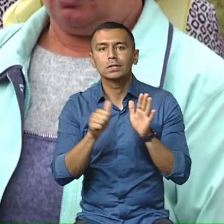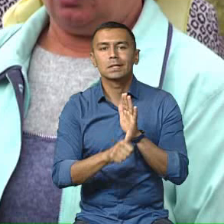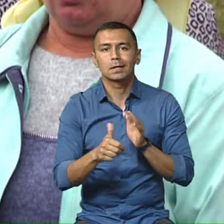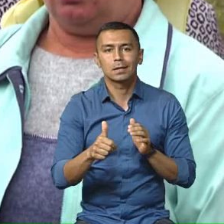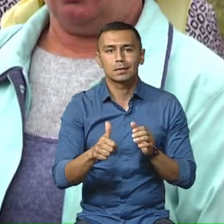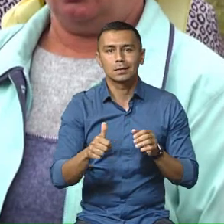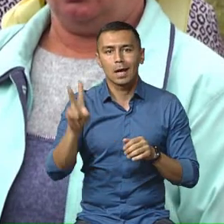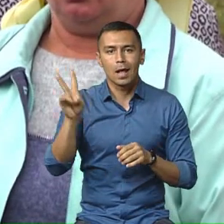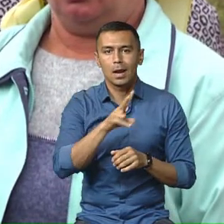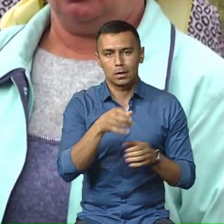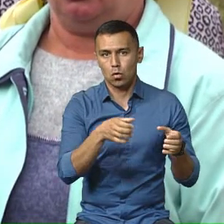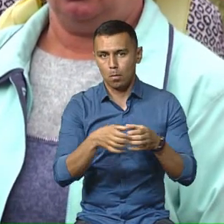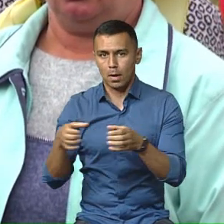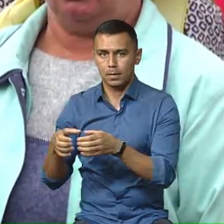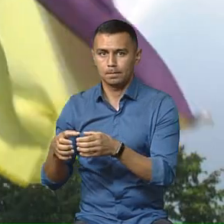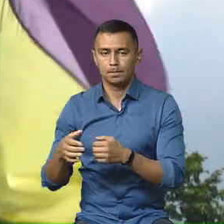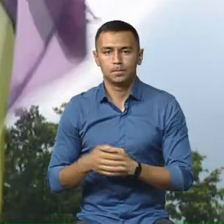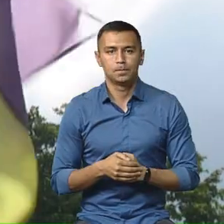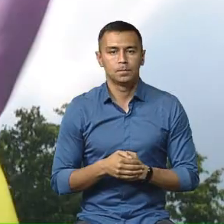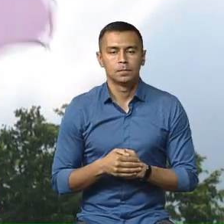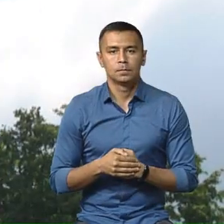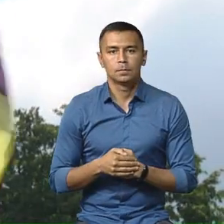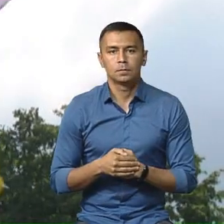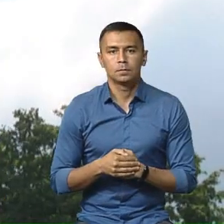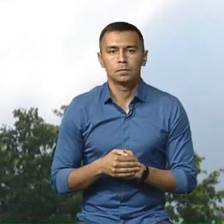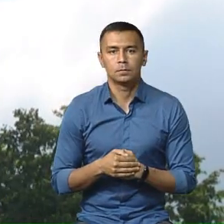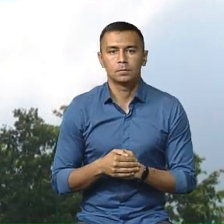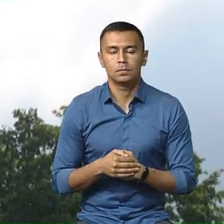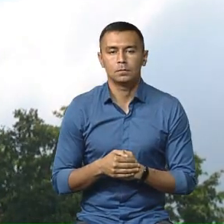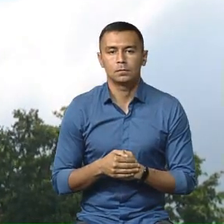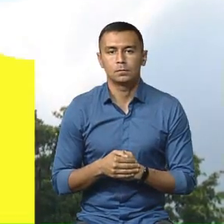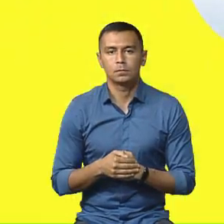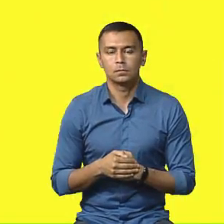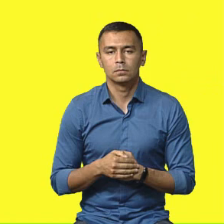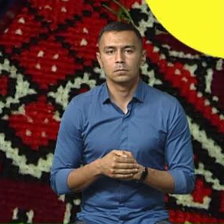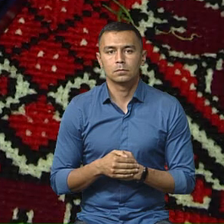релігійних громад. Діана Колесник, Олександр Горішевський. Новини на Суспільному. Хмельниччина.